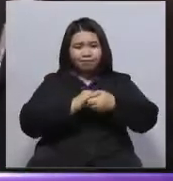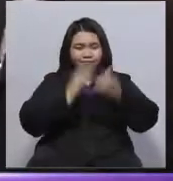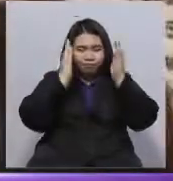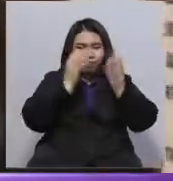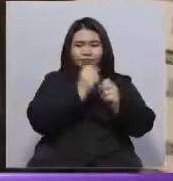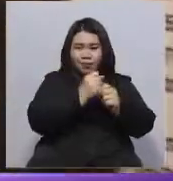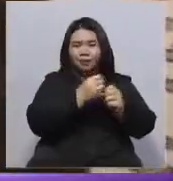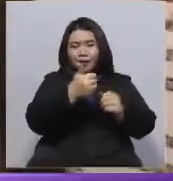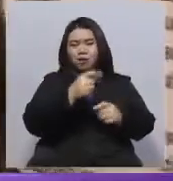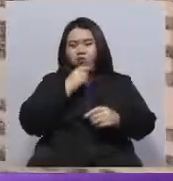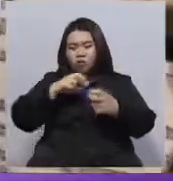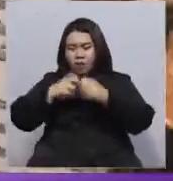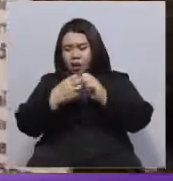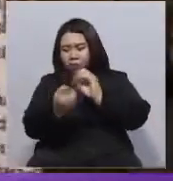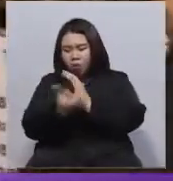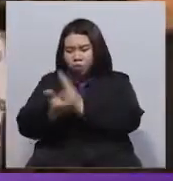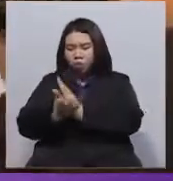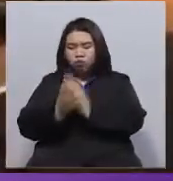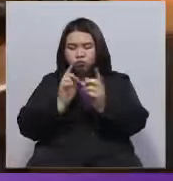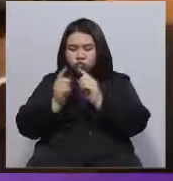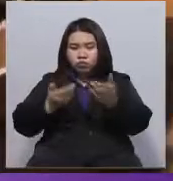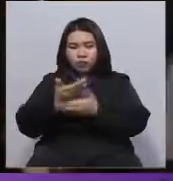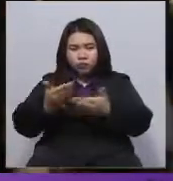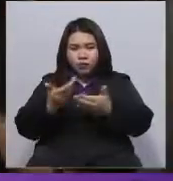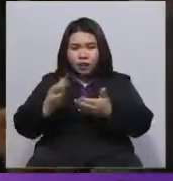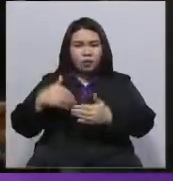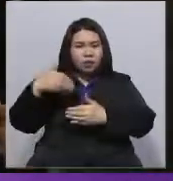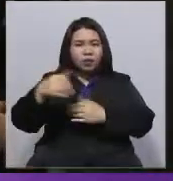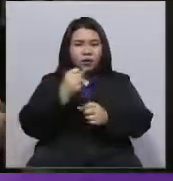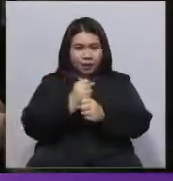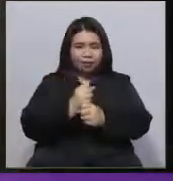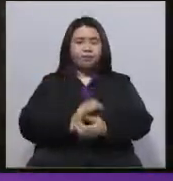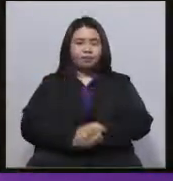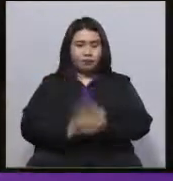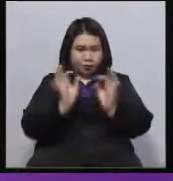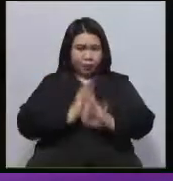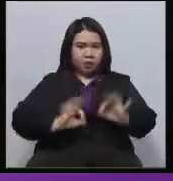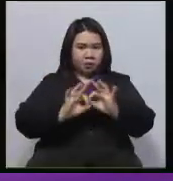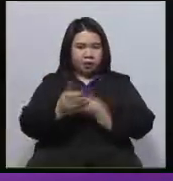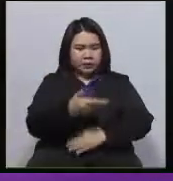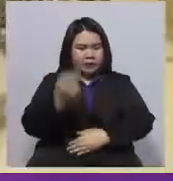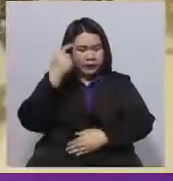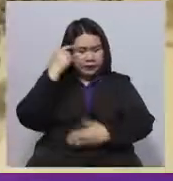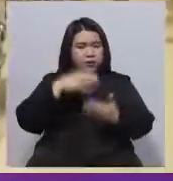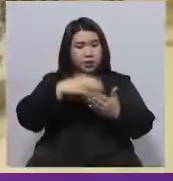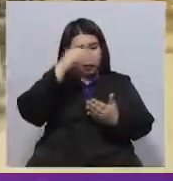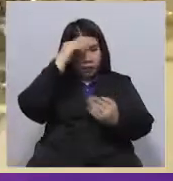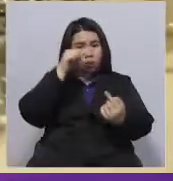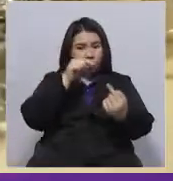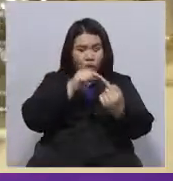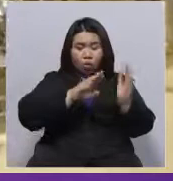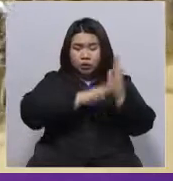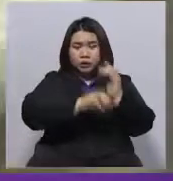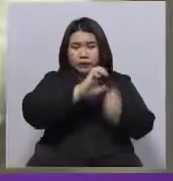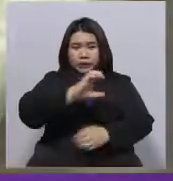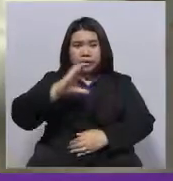ก็ต้องคุยกันและทยอยทำพร้อมขอให้นักศึกษาเลือกวิชาเรียนสาขาที่มีงานทำหรือที่ EEC รองรับ